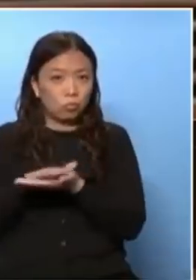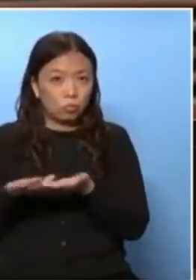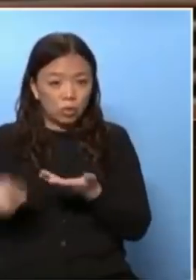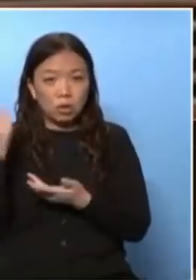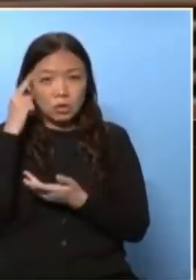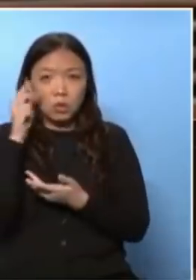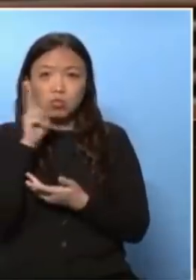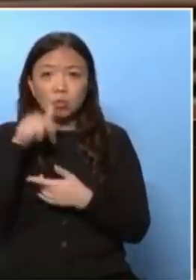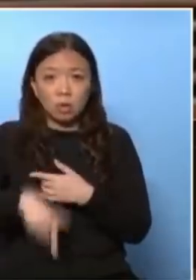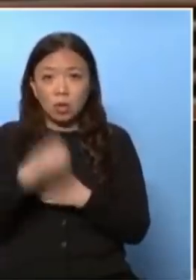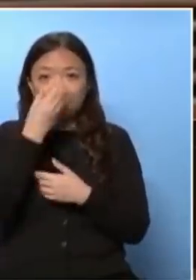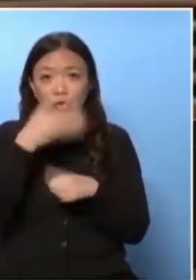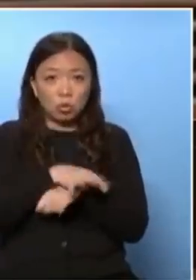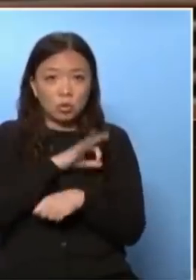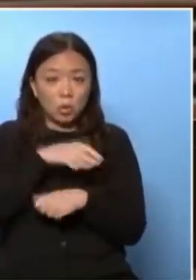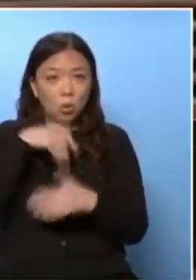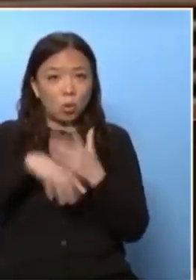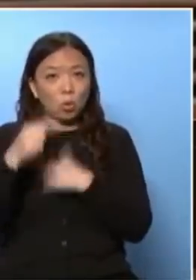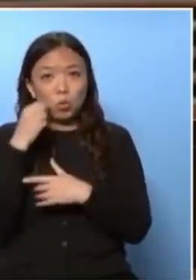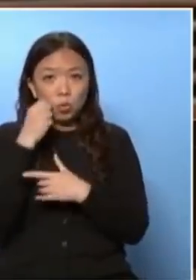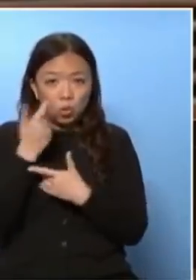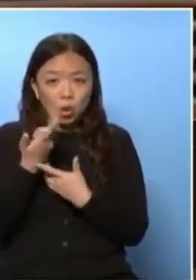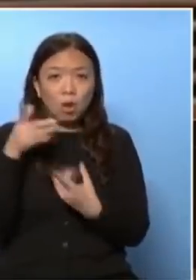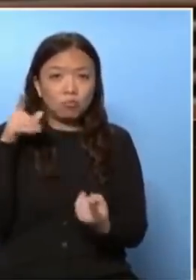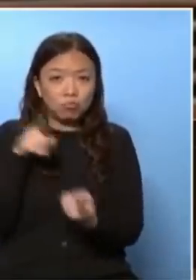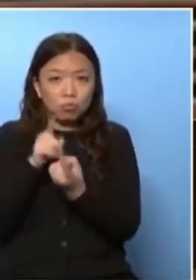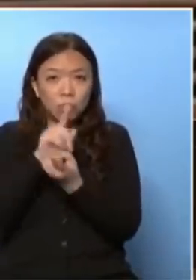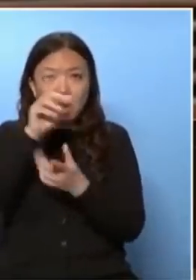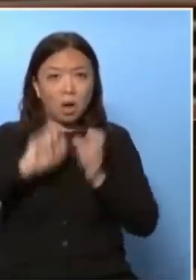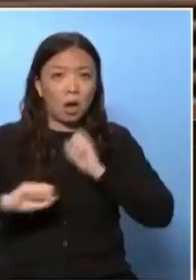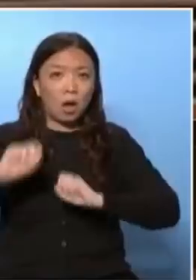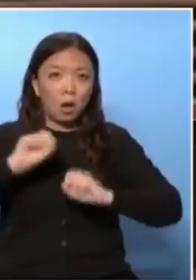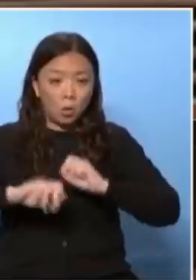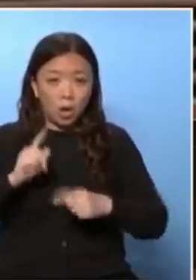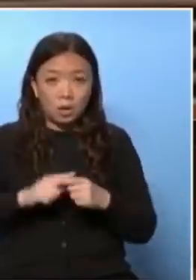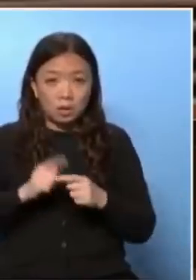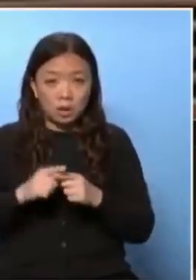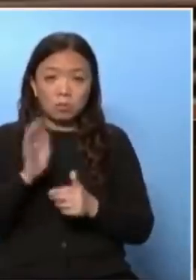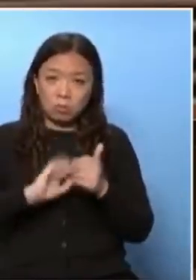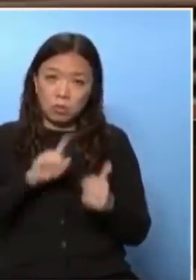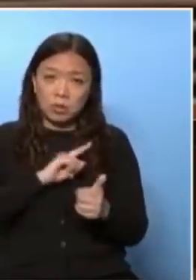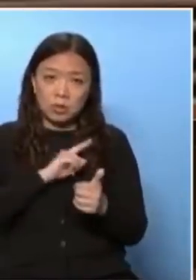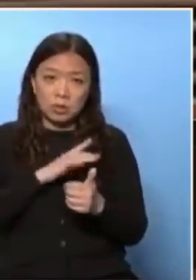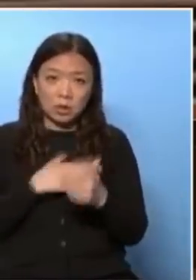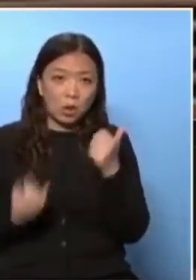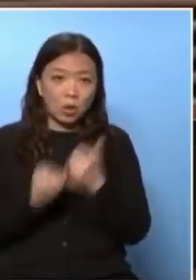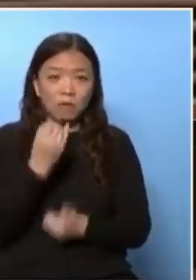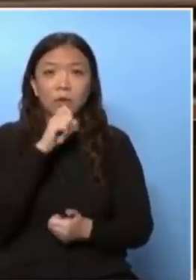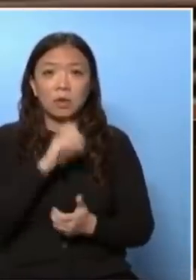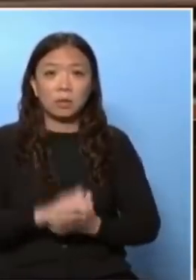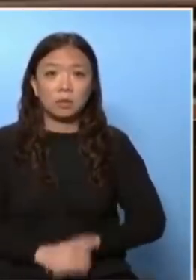活在香港社會可以預見他什麼的行為是會為自己招致法律上面的承